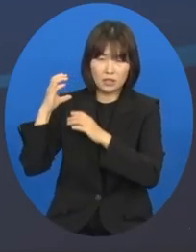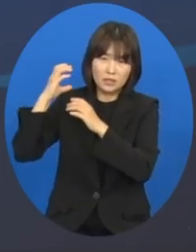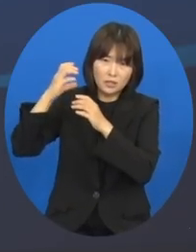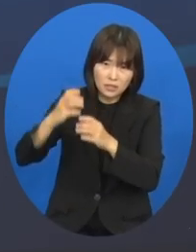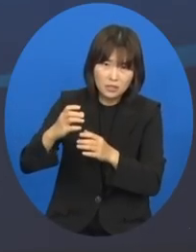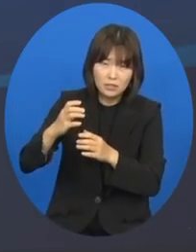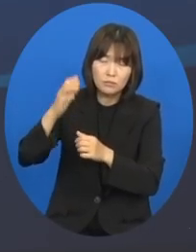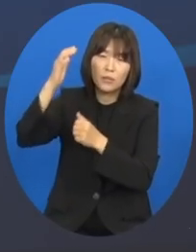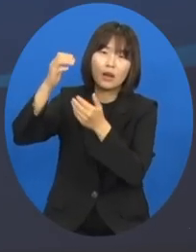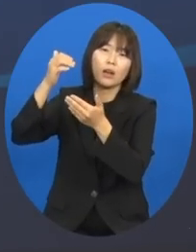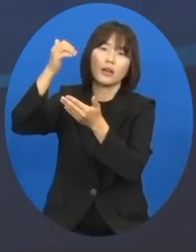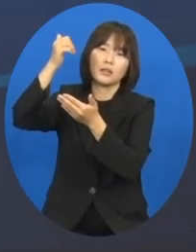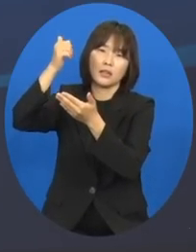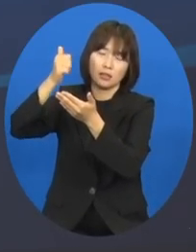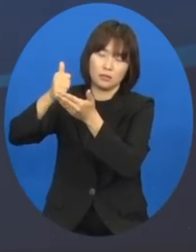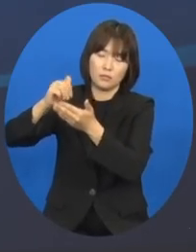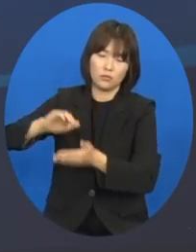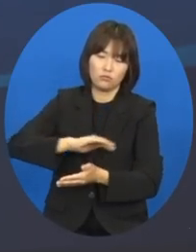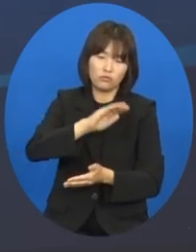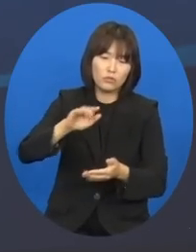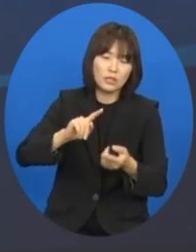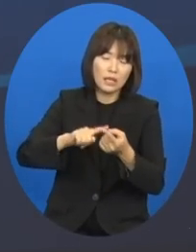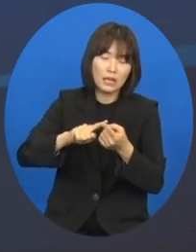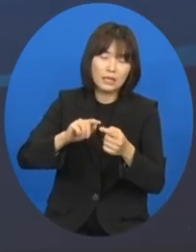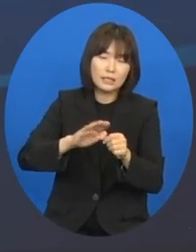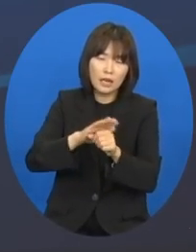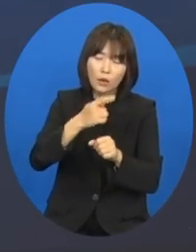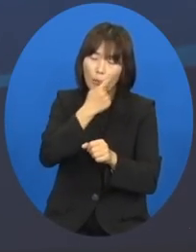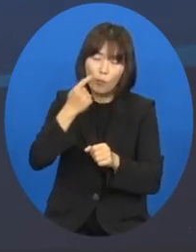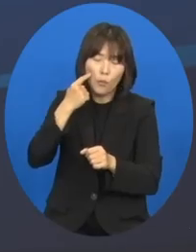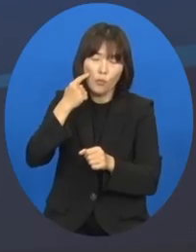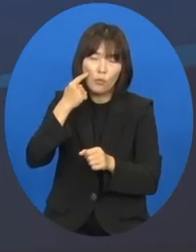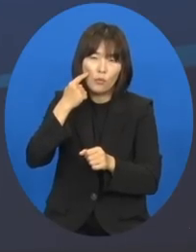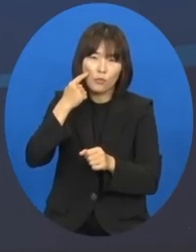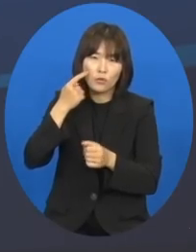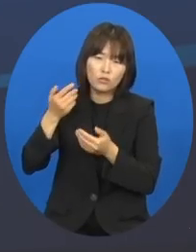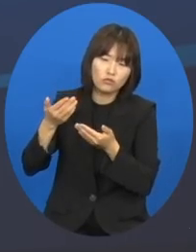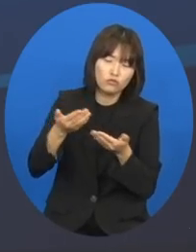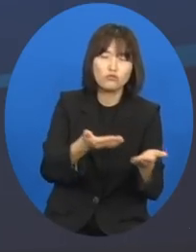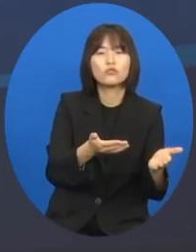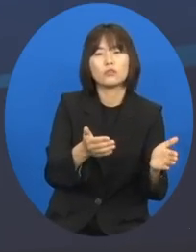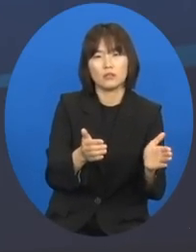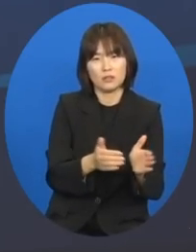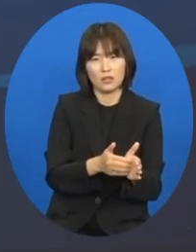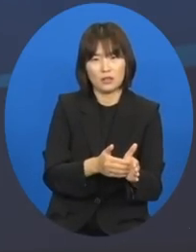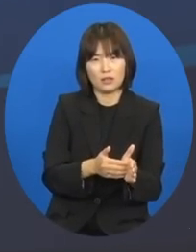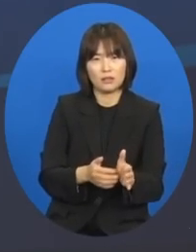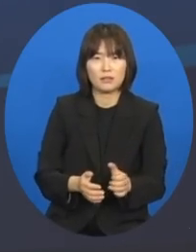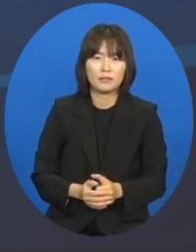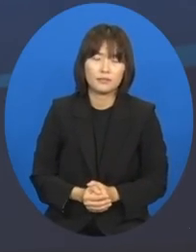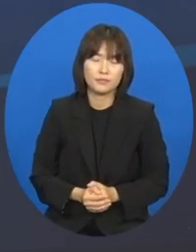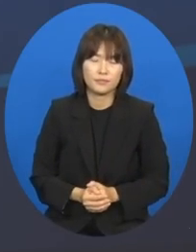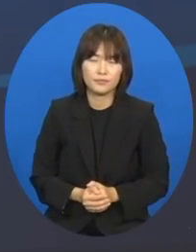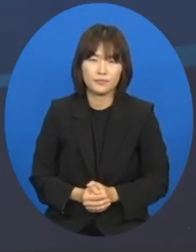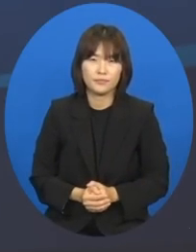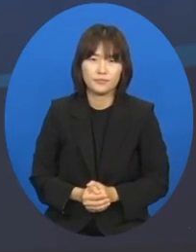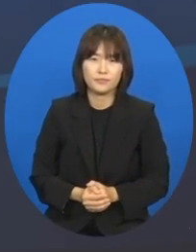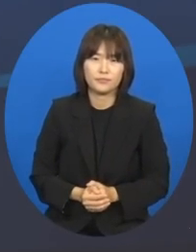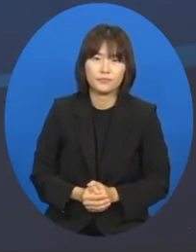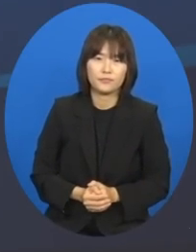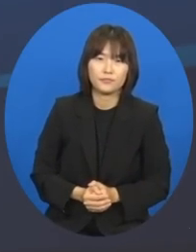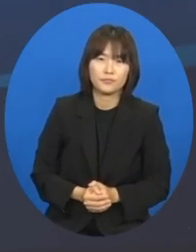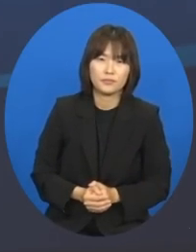자기의 사랑을 확증하셨다 데몬스트레이트라는 것은 보여서 알려 주셨다